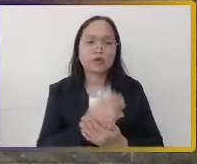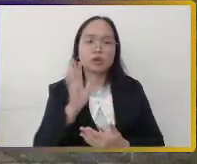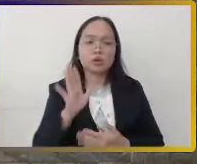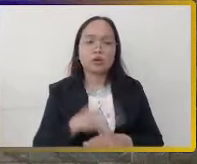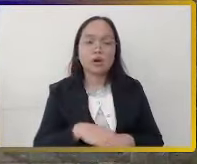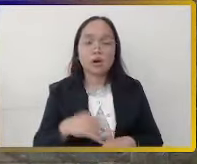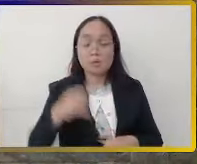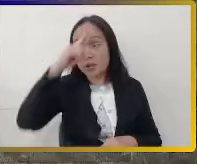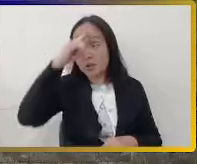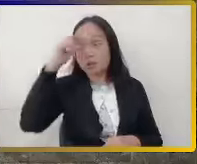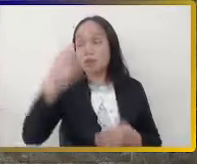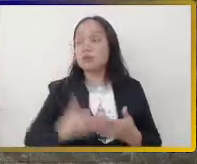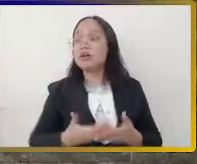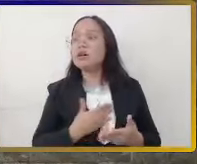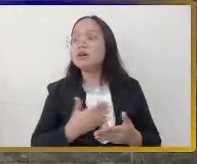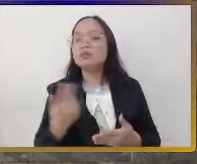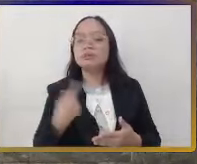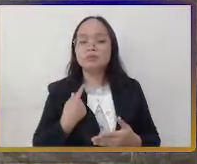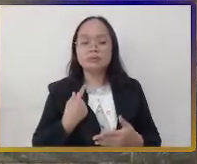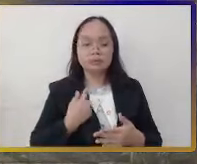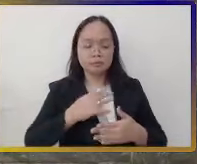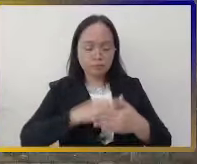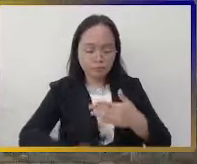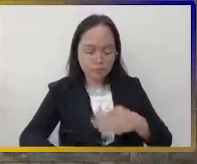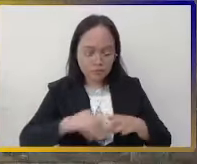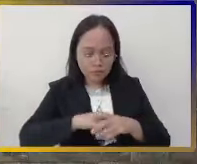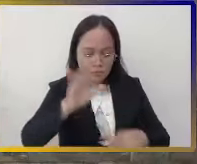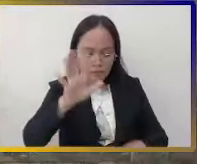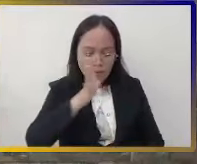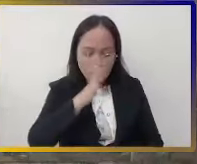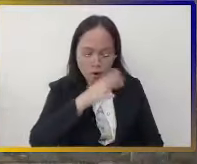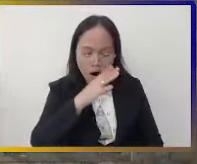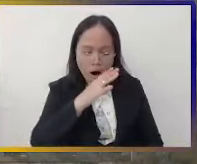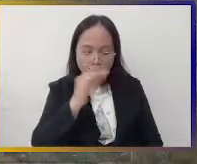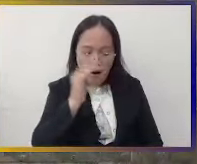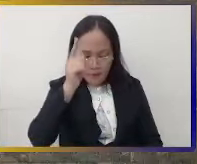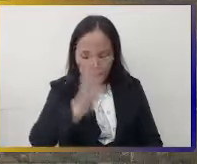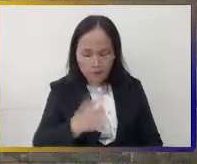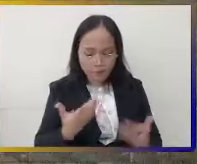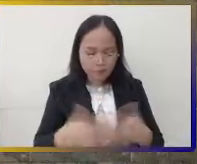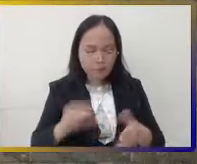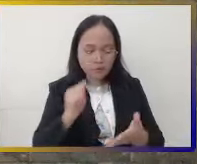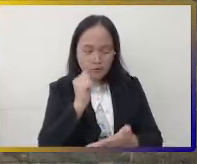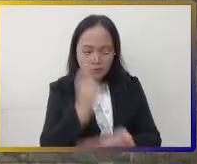bago ka man ilabas sa bahay bata ng iyong ina, ay aprobado ka na ng Diyos.